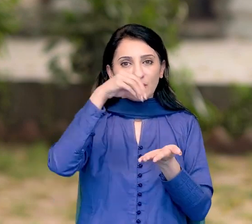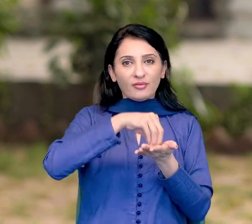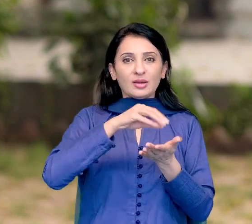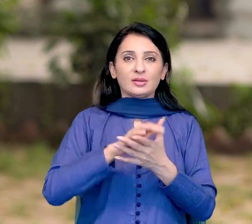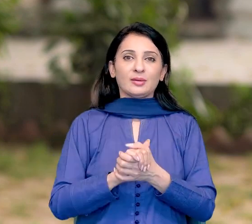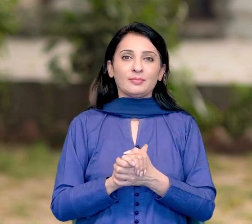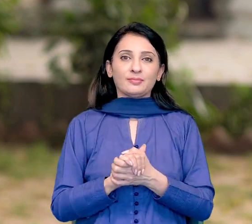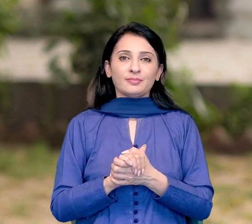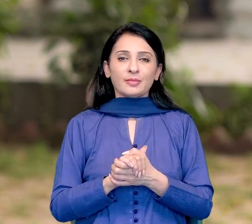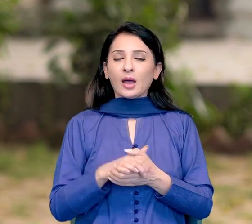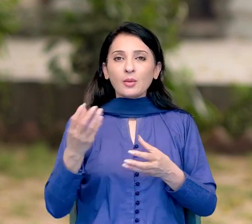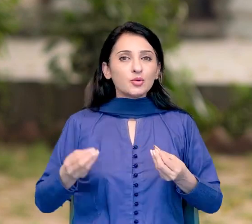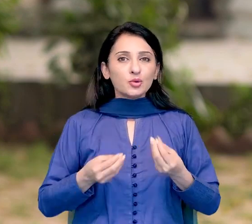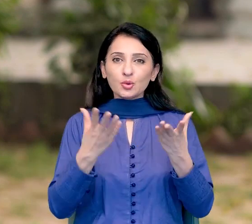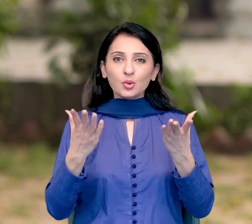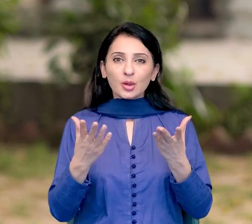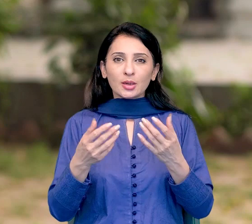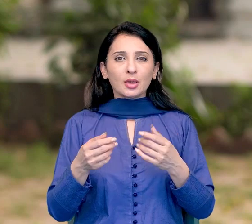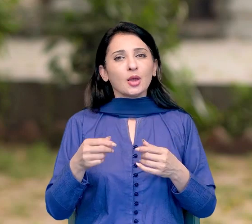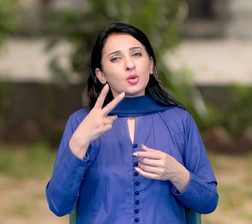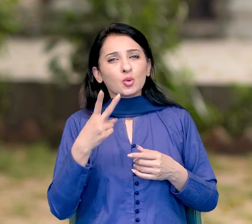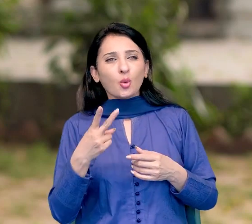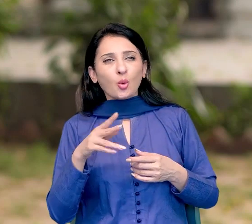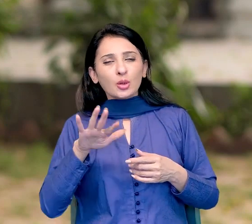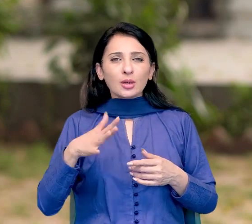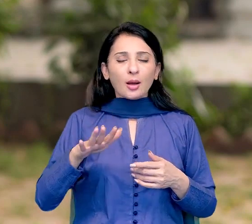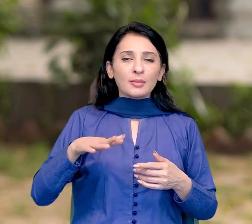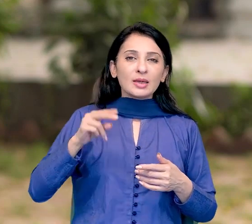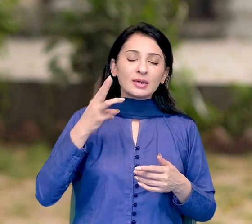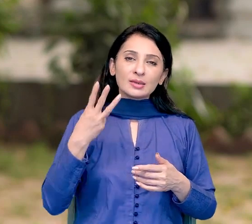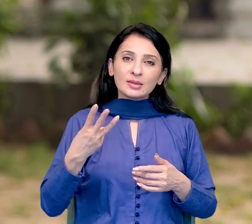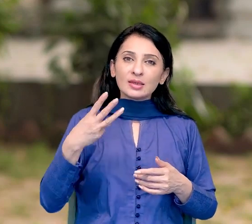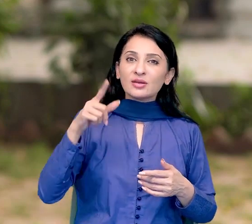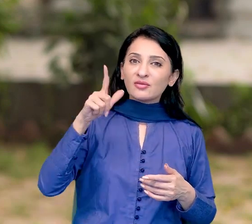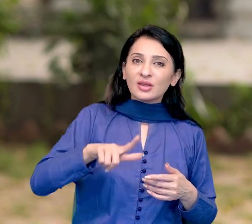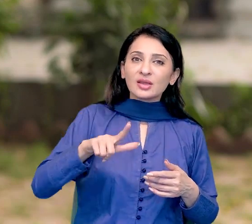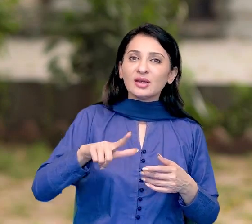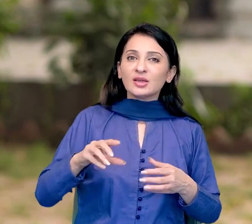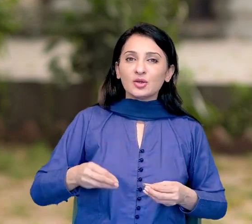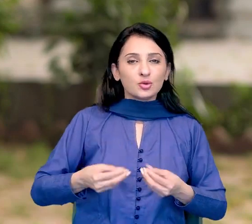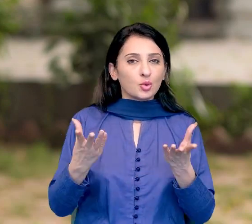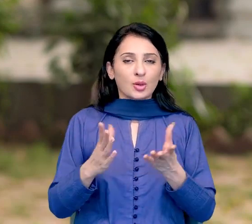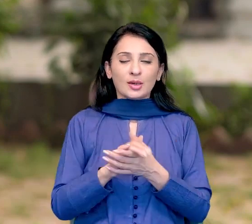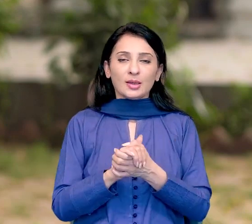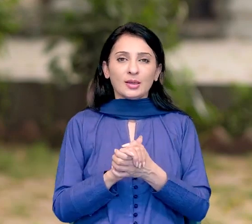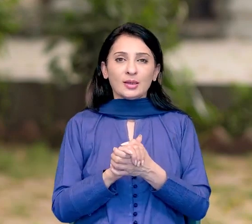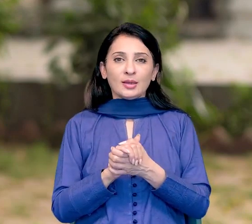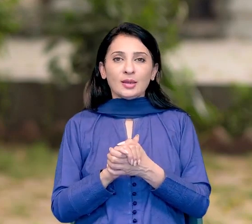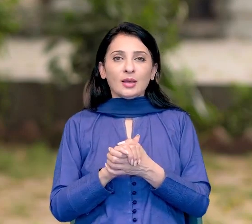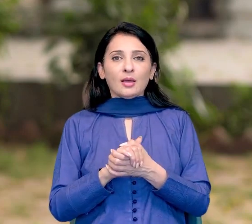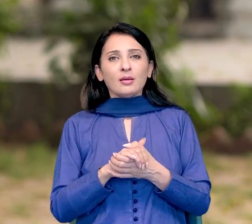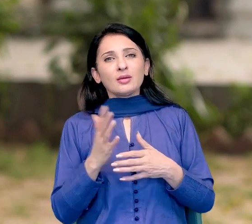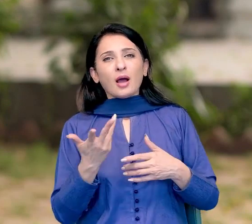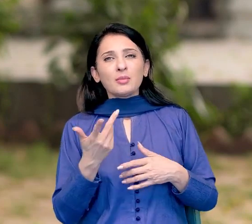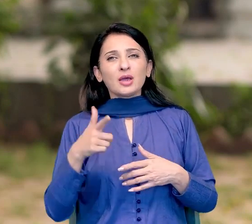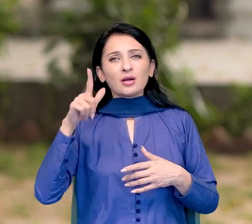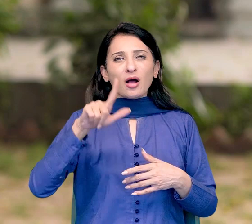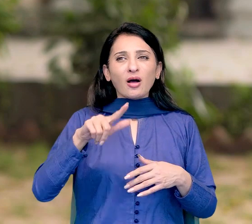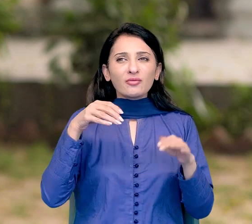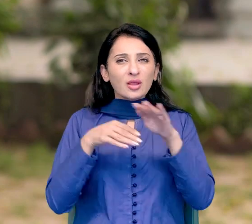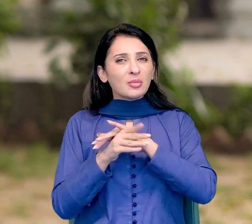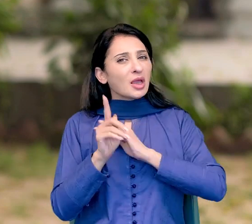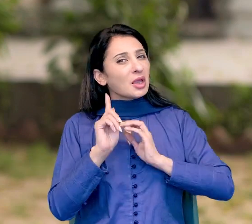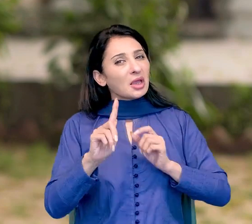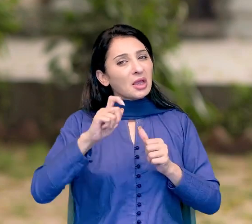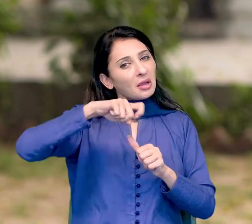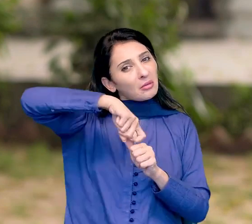great benefits. Maybe start out with that for 2 or 3 weeks. اگر آپ کو بہت شوق ہے ہفتے میں ایک اپنے لیے کوٹا رکھ